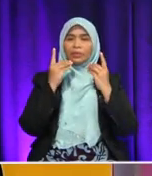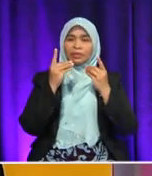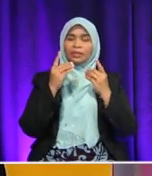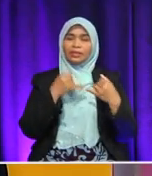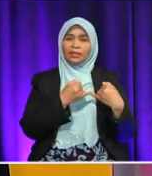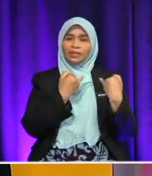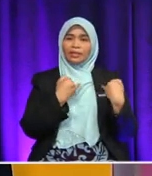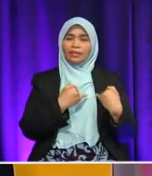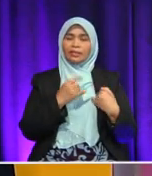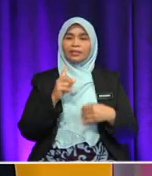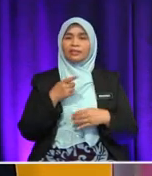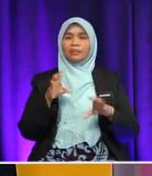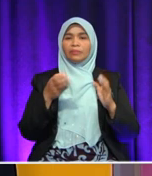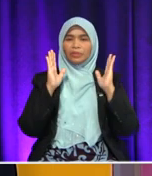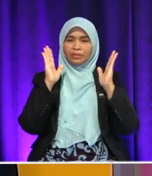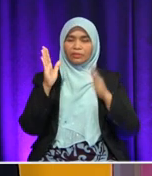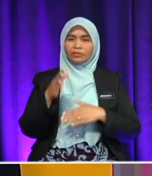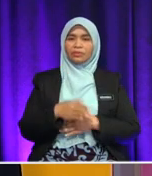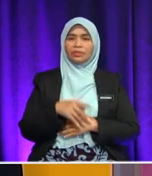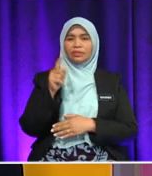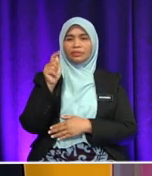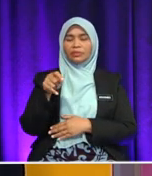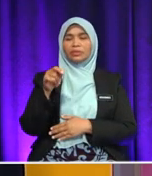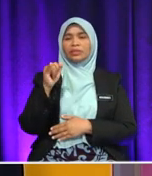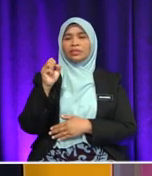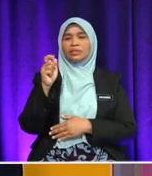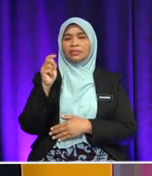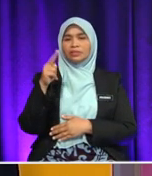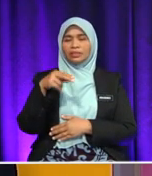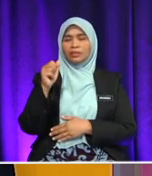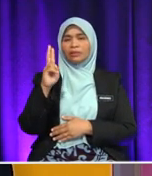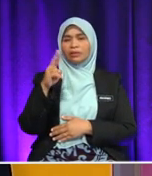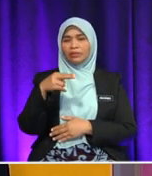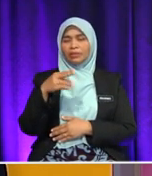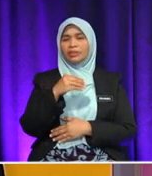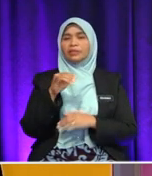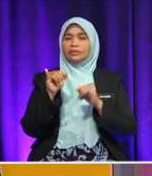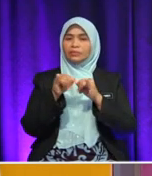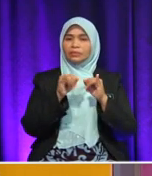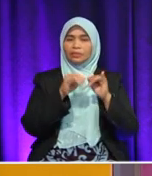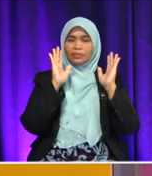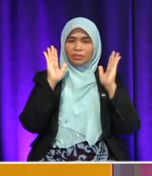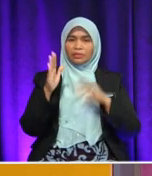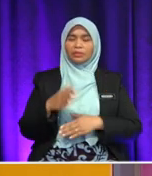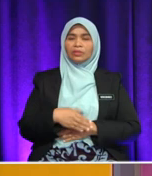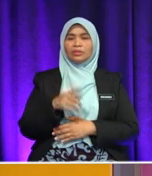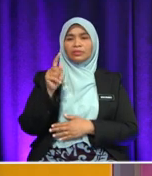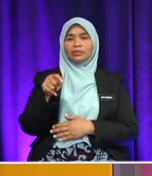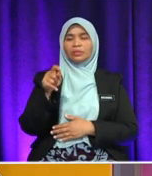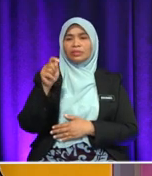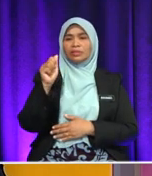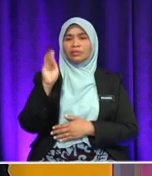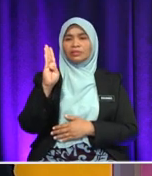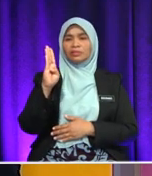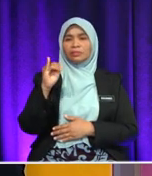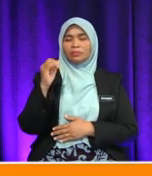kita buat lah salat sunat istikharah dan juga salat tasbih khususnya dan yang keduanya kita enak menghindari Syirik kepada Allah